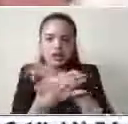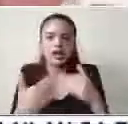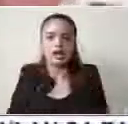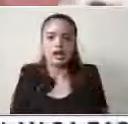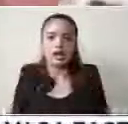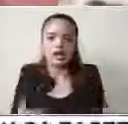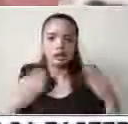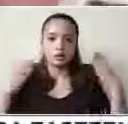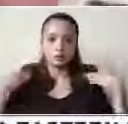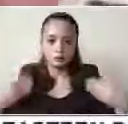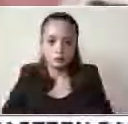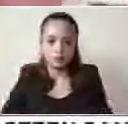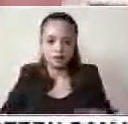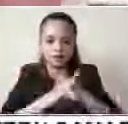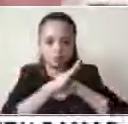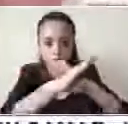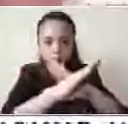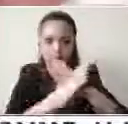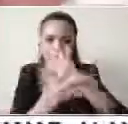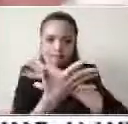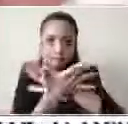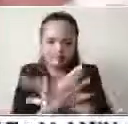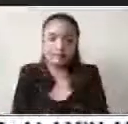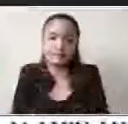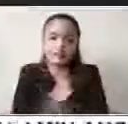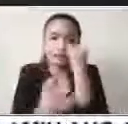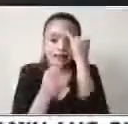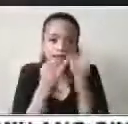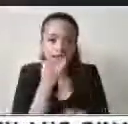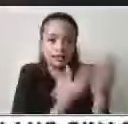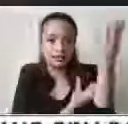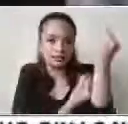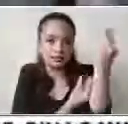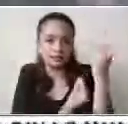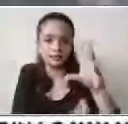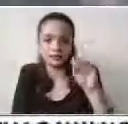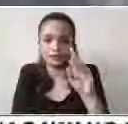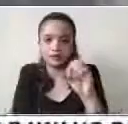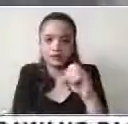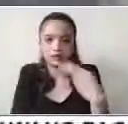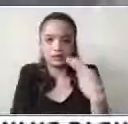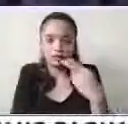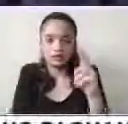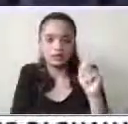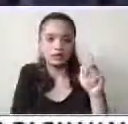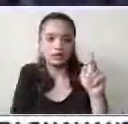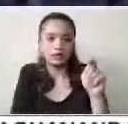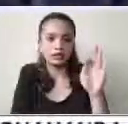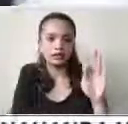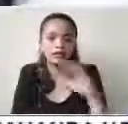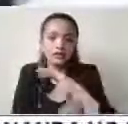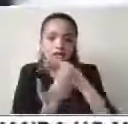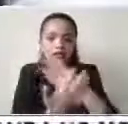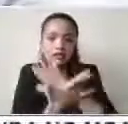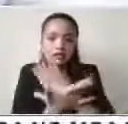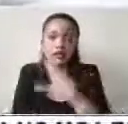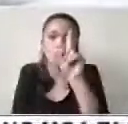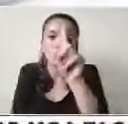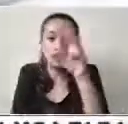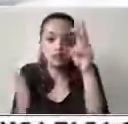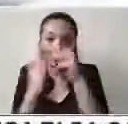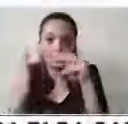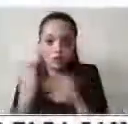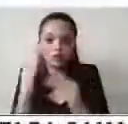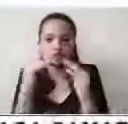than that, we will also be able to exercise a bit. Kapag naaprubahan, naniniwala si Quijano na mahihikayat ang mas marami